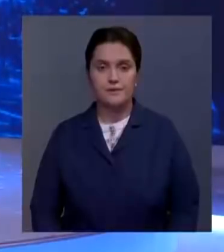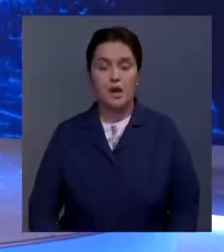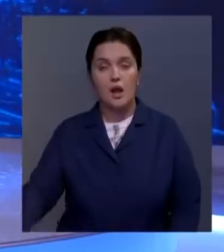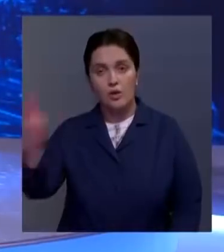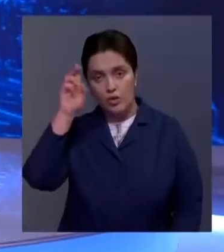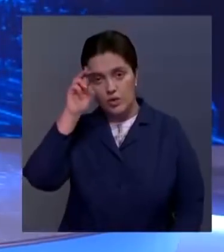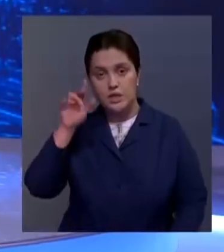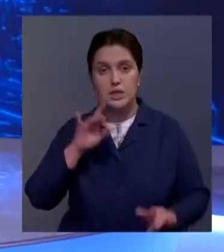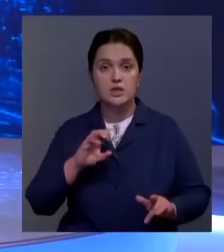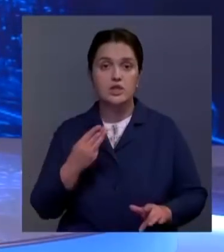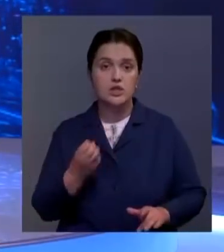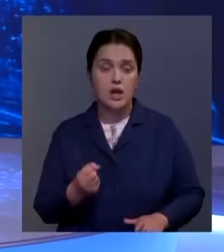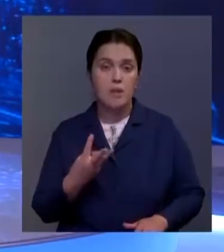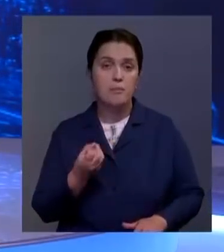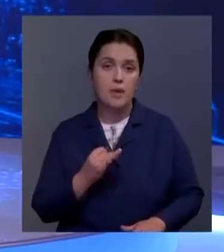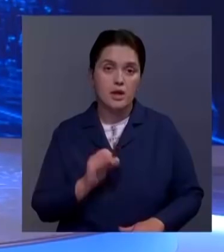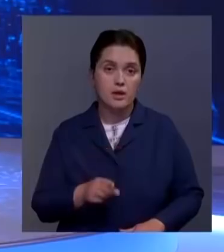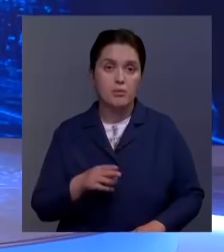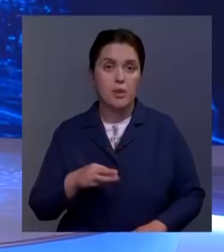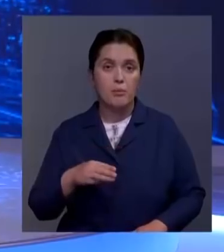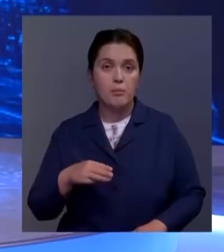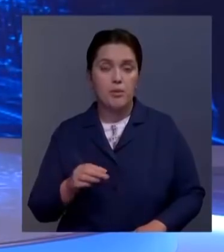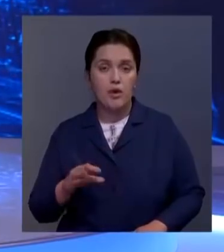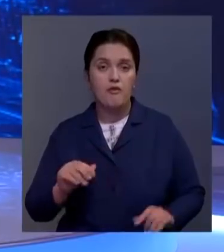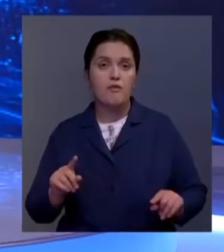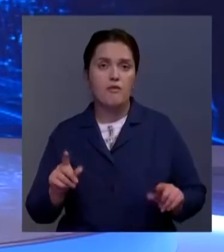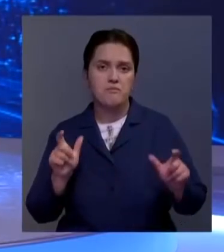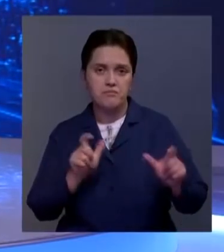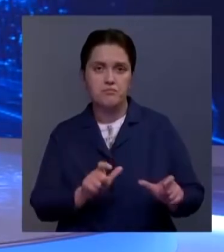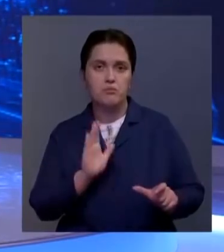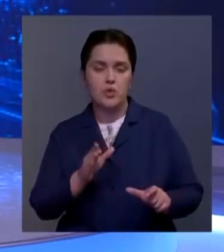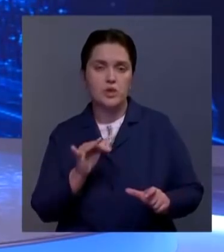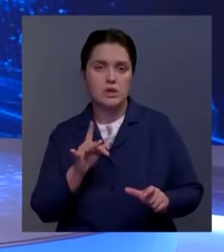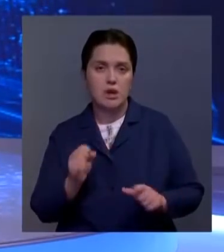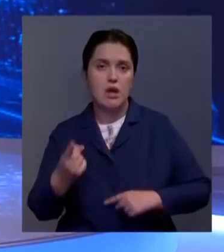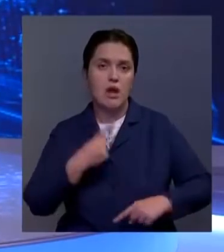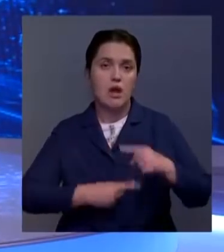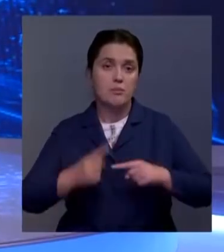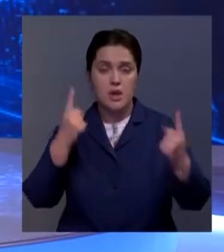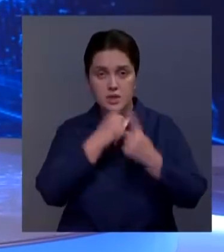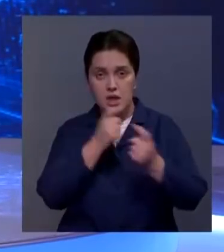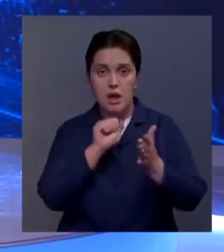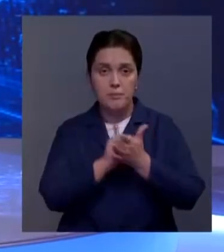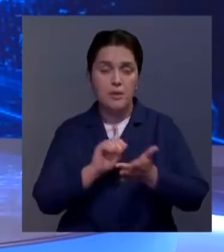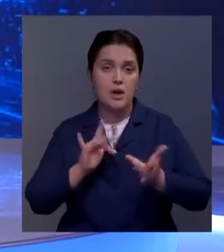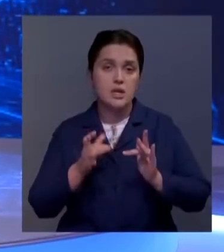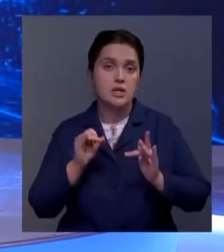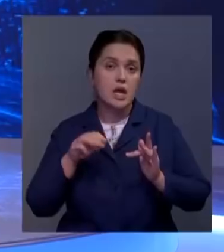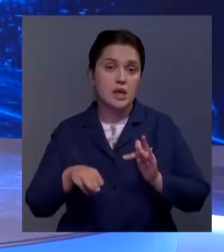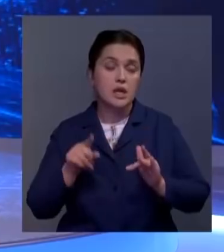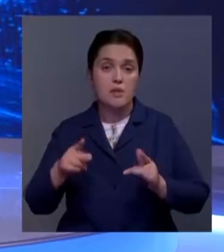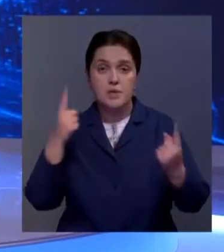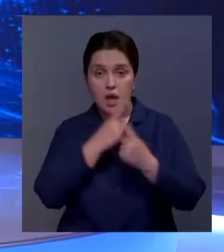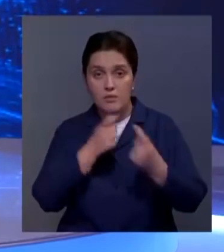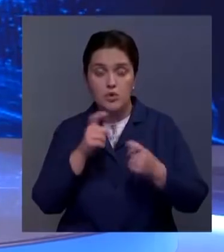Государственный секретарь США Майк Помпео заявил о восстановлении санкций против Ирана. Соответствующее заявление опубликовано на сайте Госдепартамента. Там